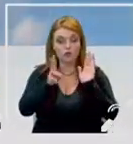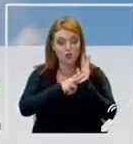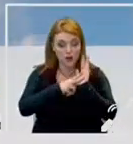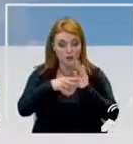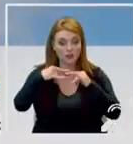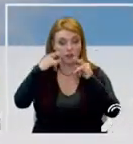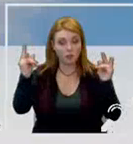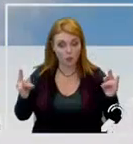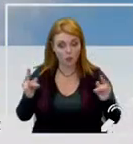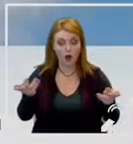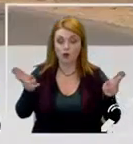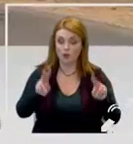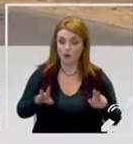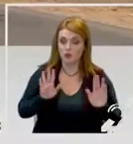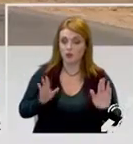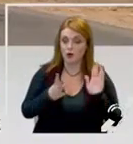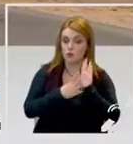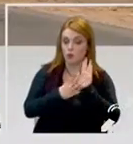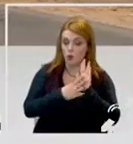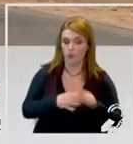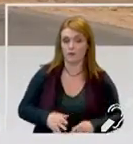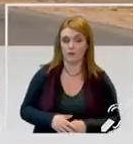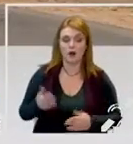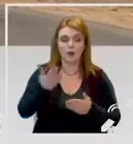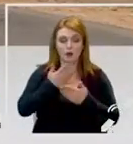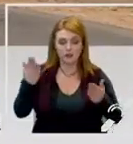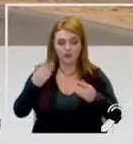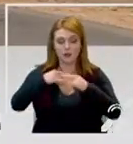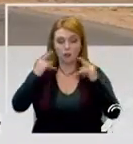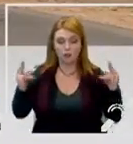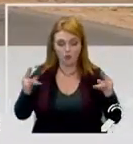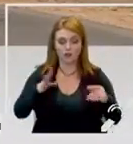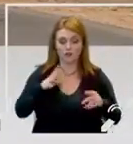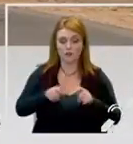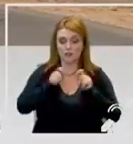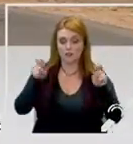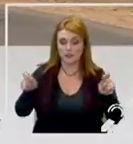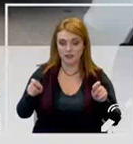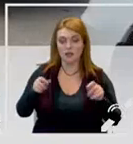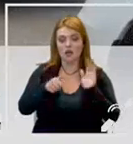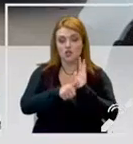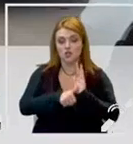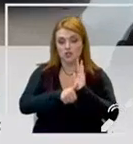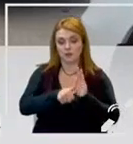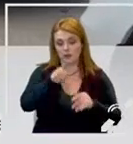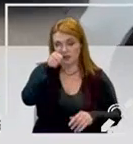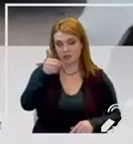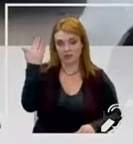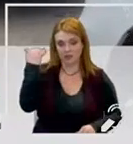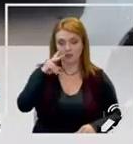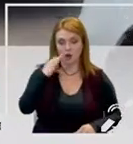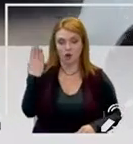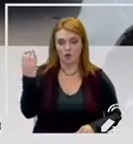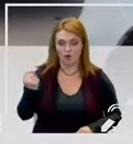9, 6 rutiere și 3 feroviare. Ultimul pod peste Prut a fost deschis circulației acum jumătate de an, la Leova Bumbăta. Este provizoriu